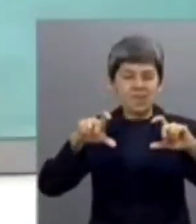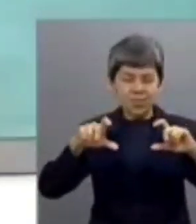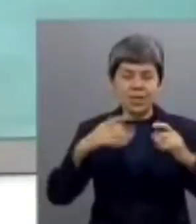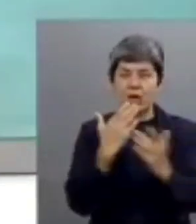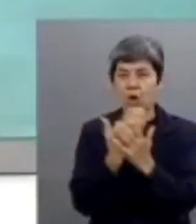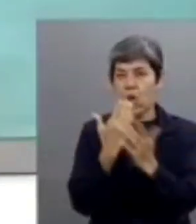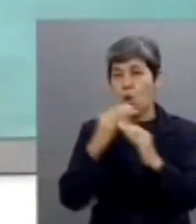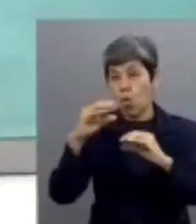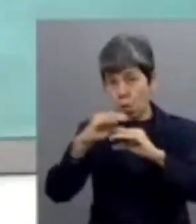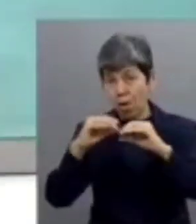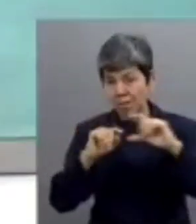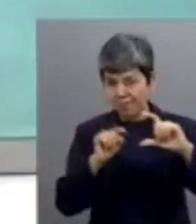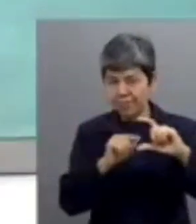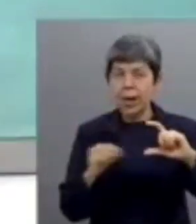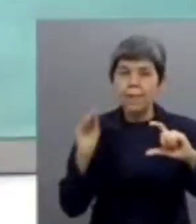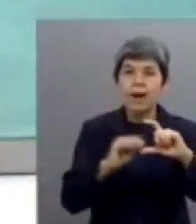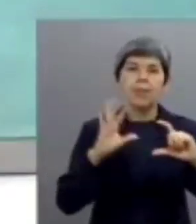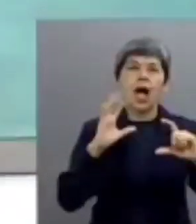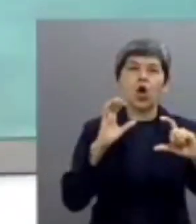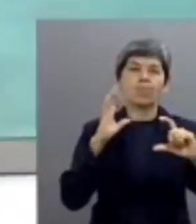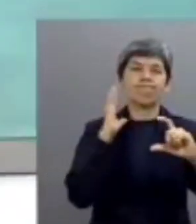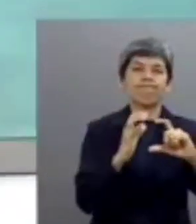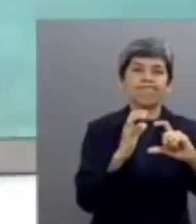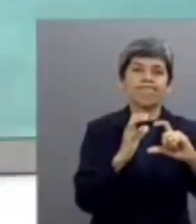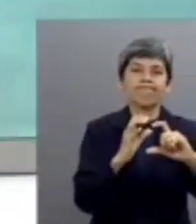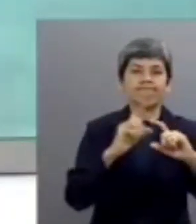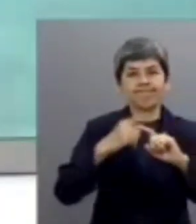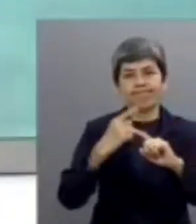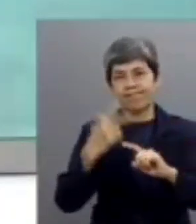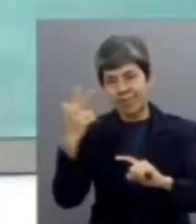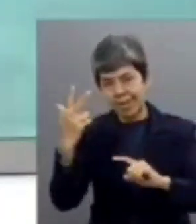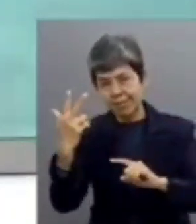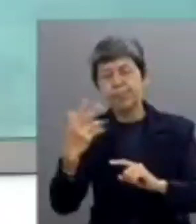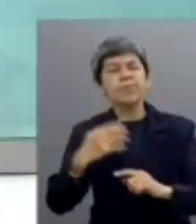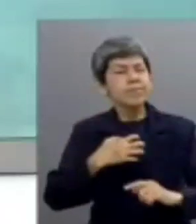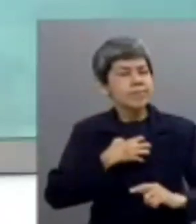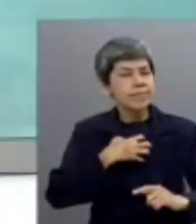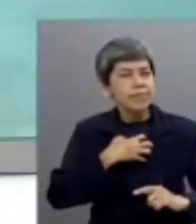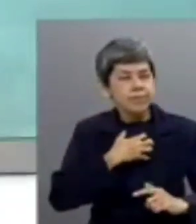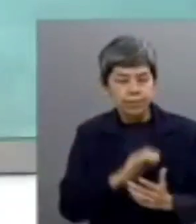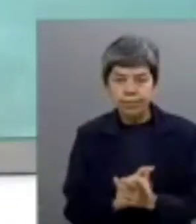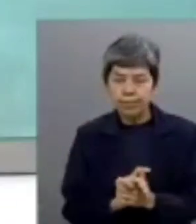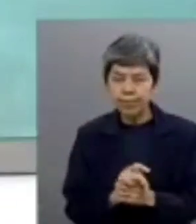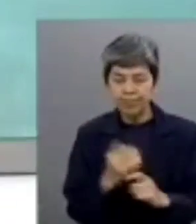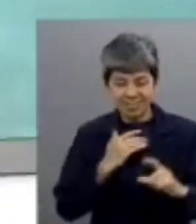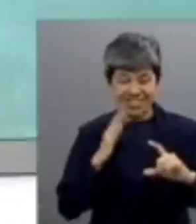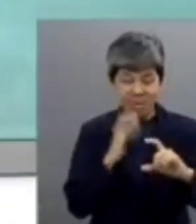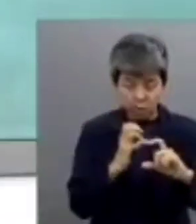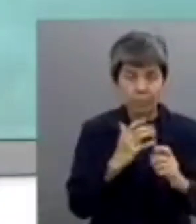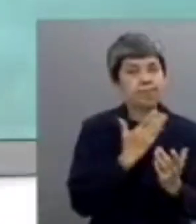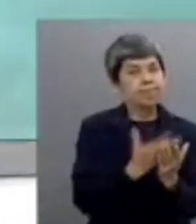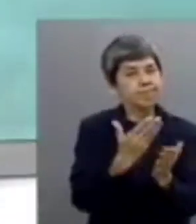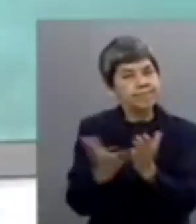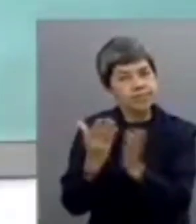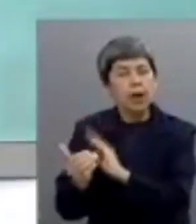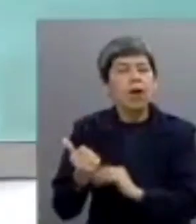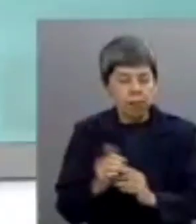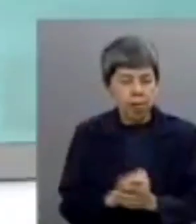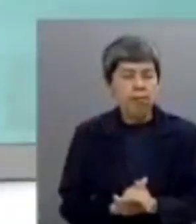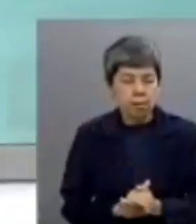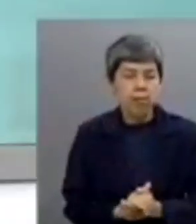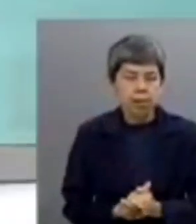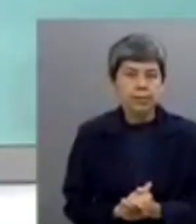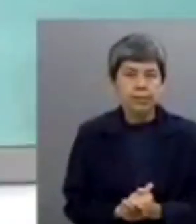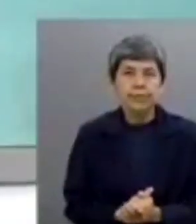นี้เราควรจะเข้ามาตรการคนละครึ่งหรือ Shopบ่มีคืนจึงจะคุ้มกว่ากันอย่าลืมติดตามนะครับขอขอบคุณ